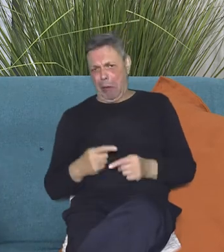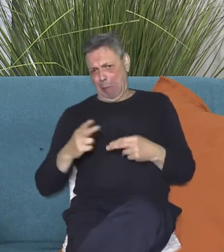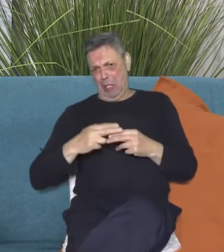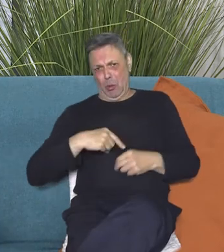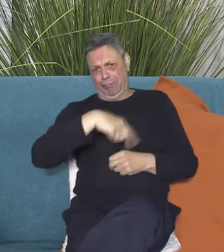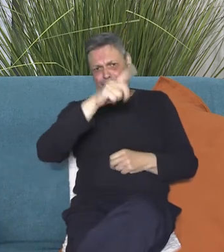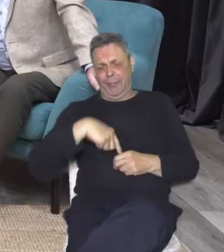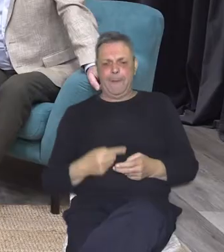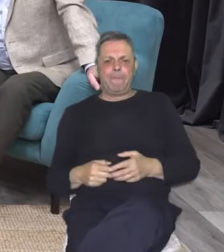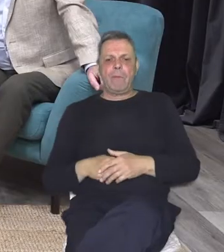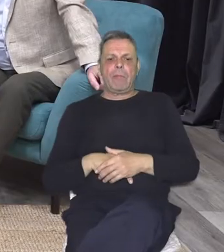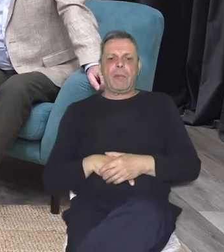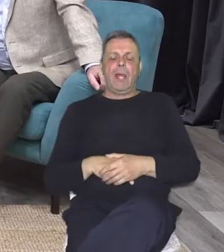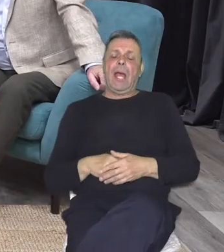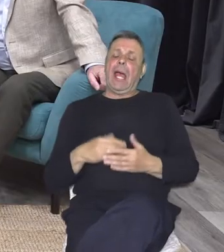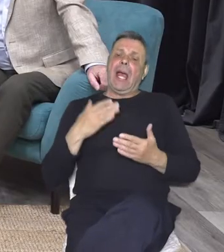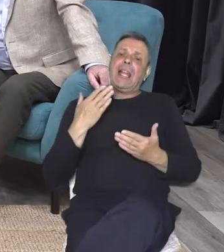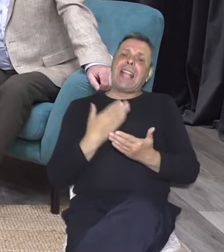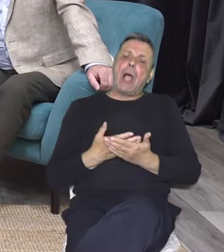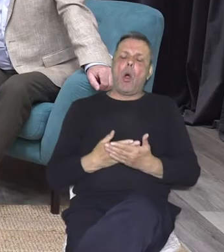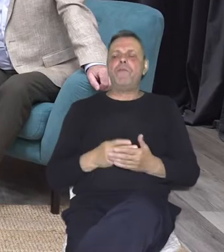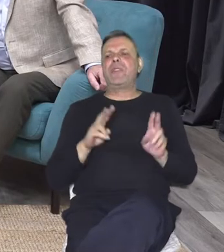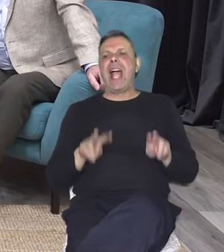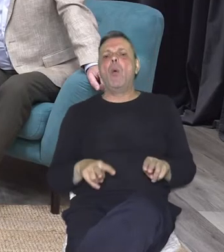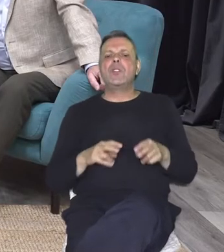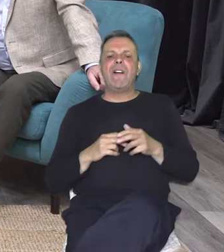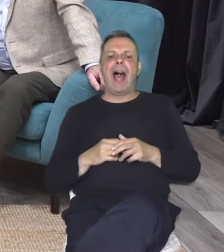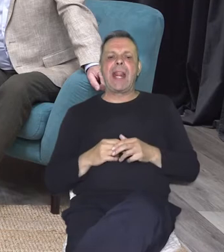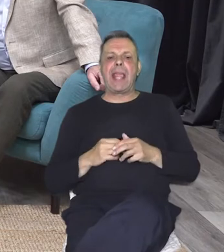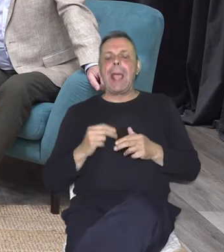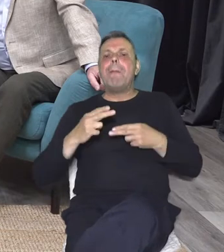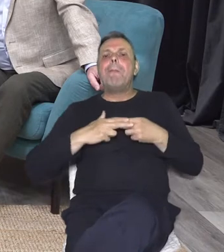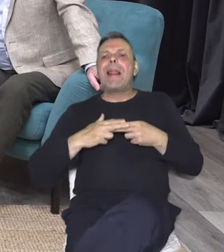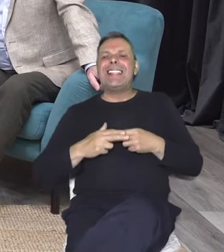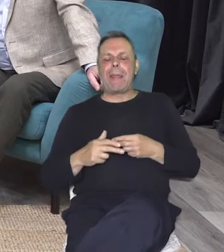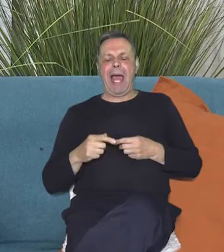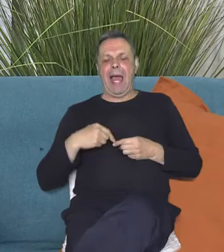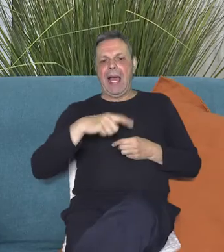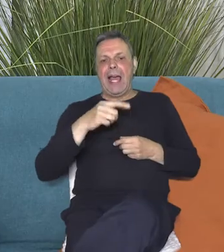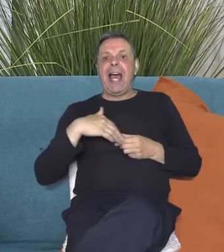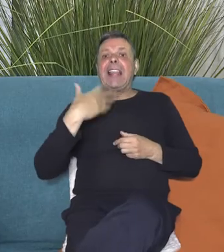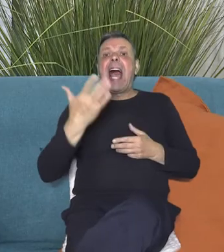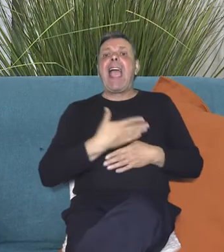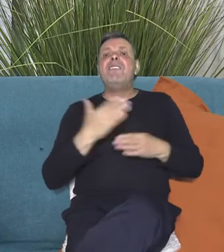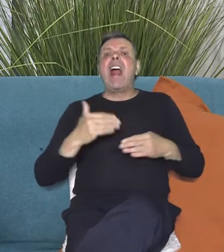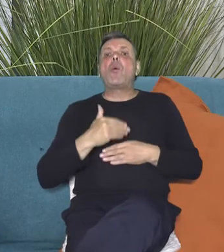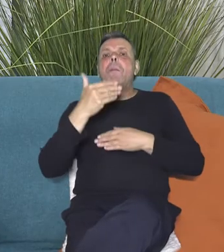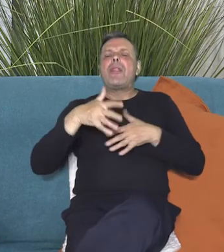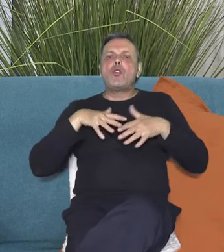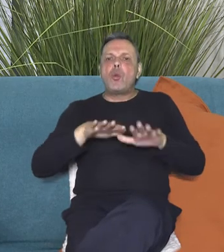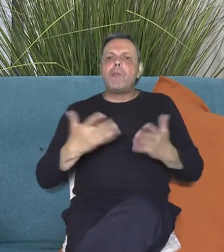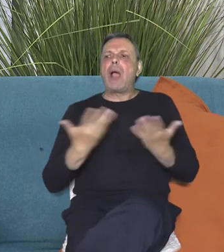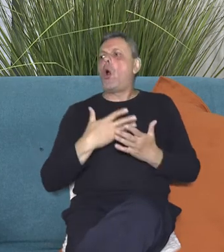ili na špicu iz Bihaća. Tako da u stvari ta blizina daje i veliku